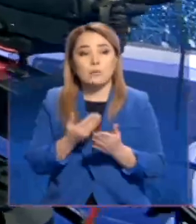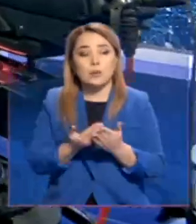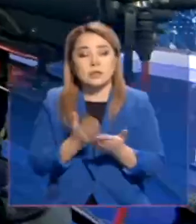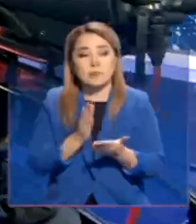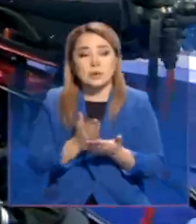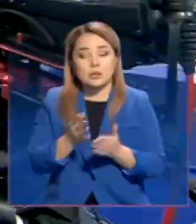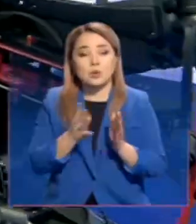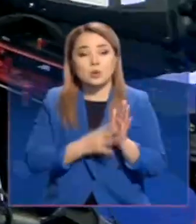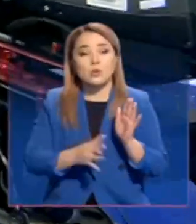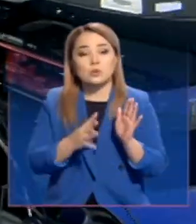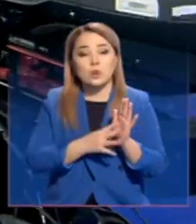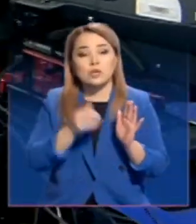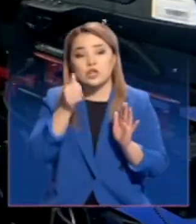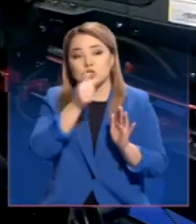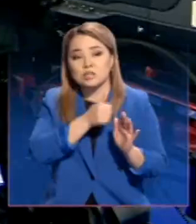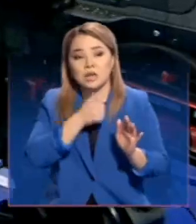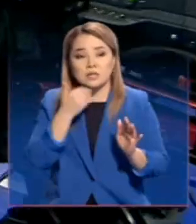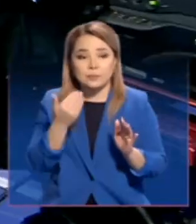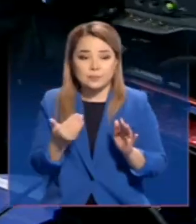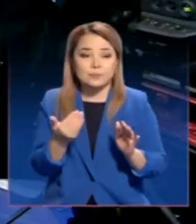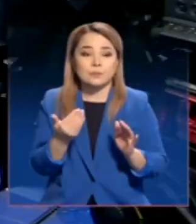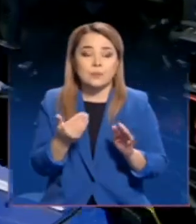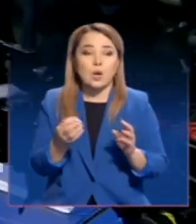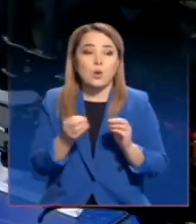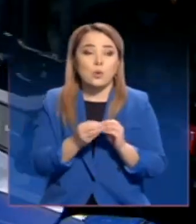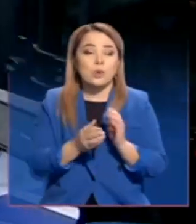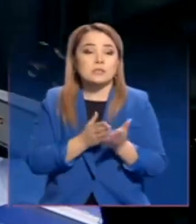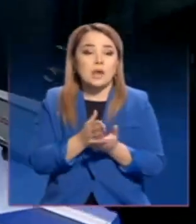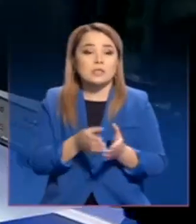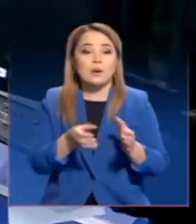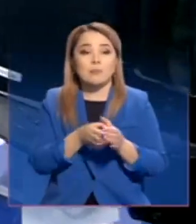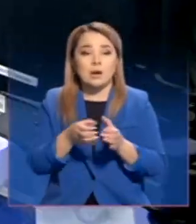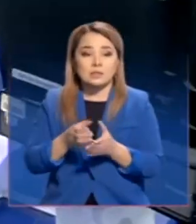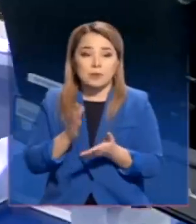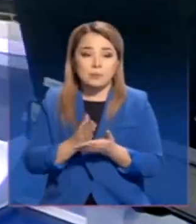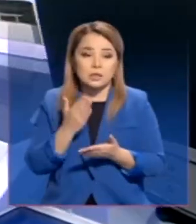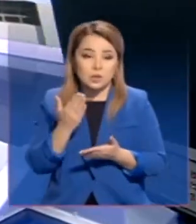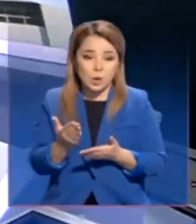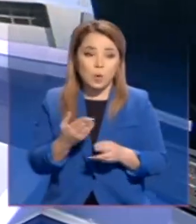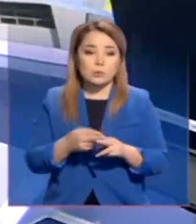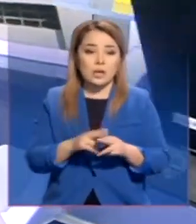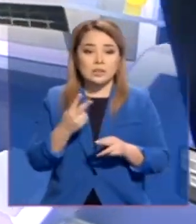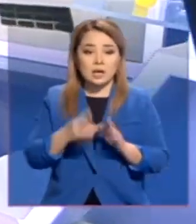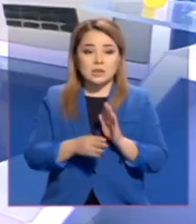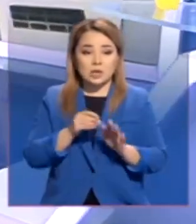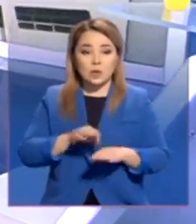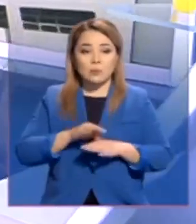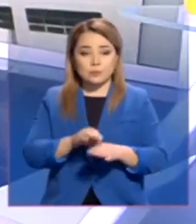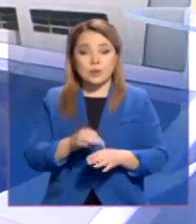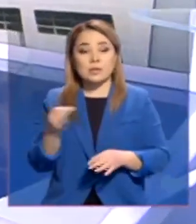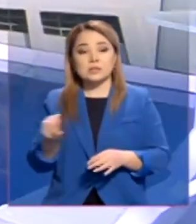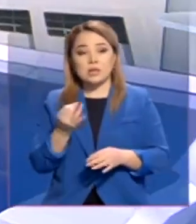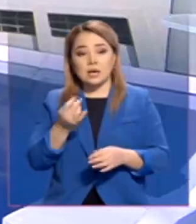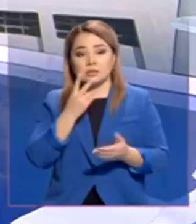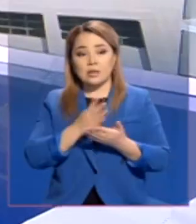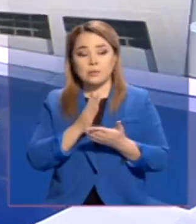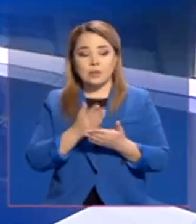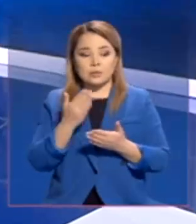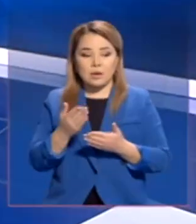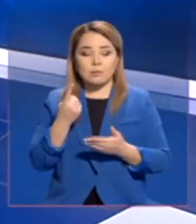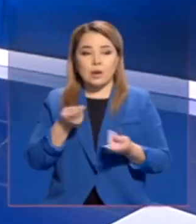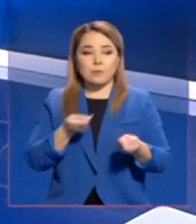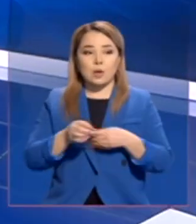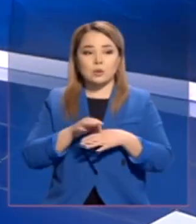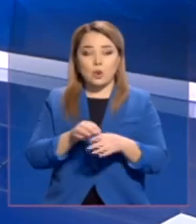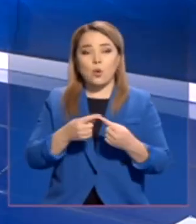ғой. 99 жылы 10 саяси партия қатысыпты да. Сол екінші сайланымдағы тағы бір қызық дерек, бір